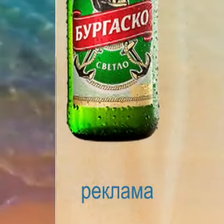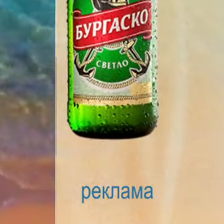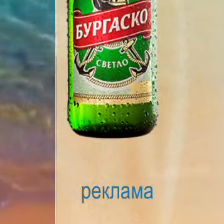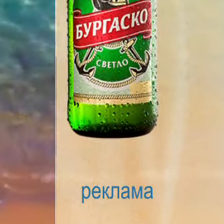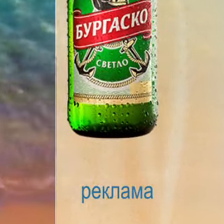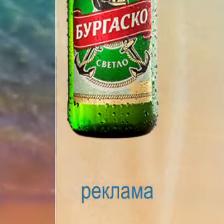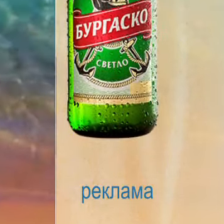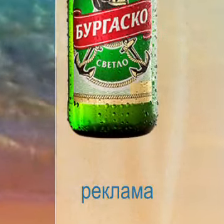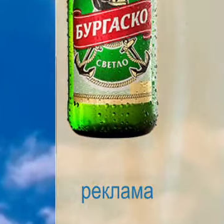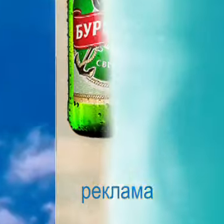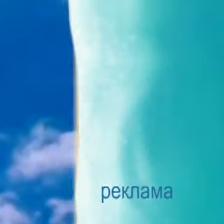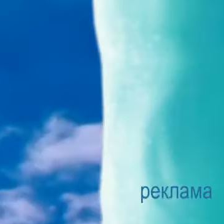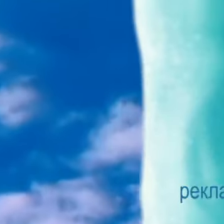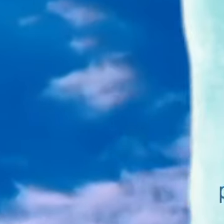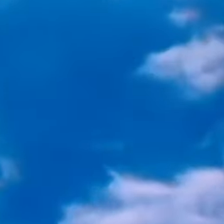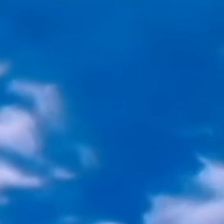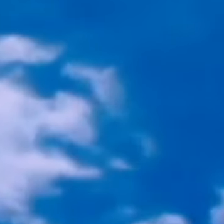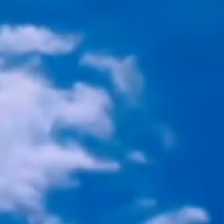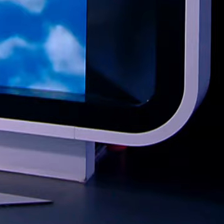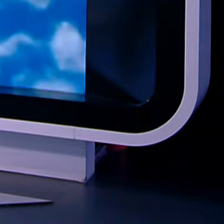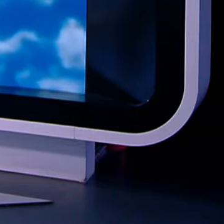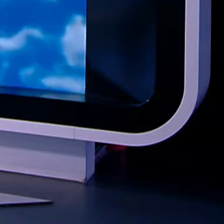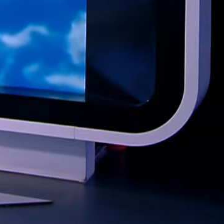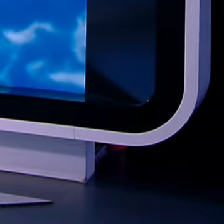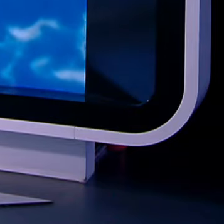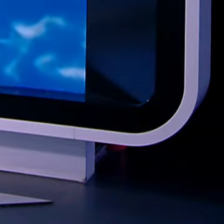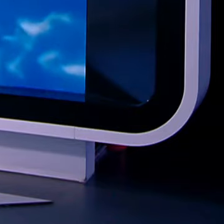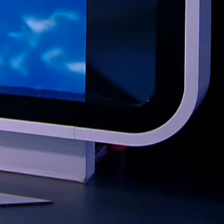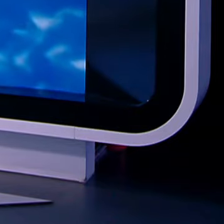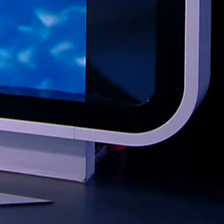продължава, да му се насладим. А сега останете с програмата на BTV.